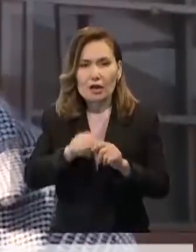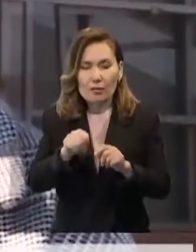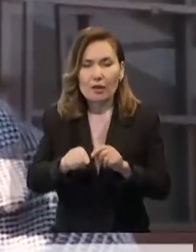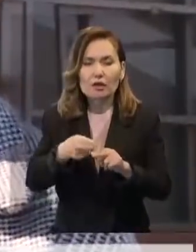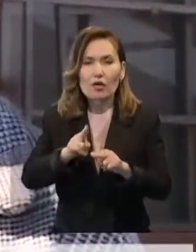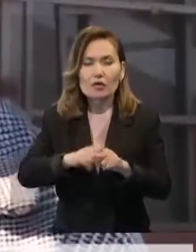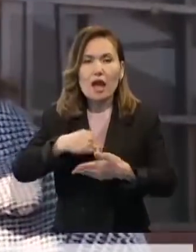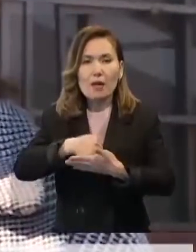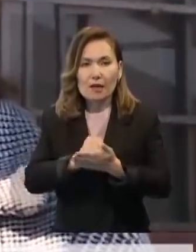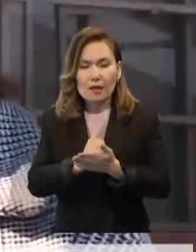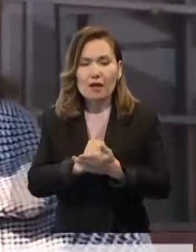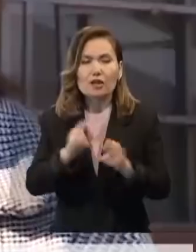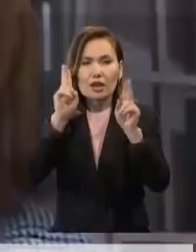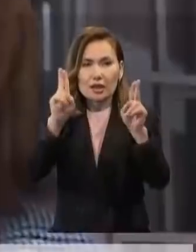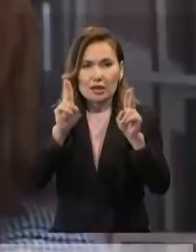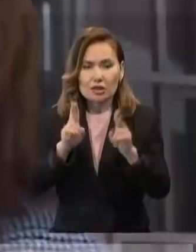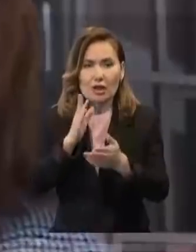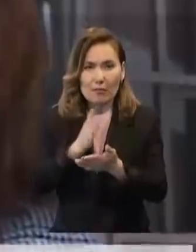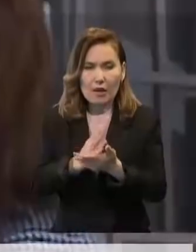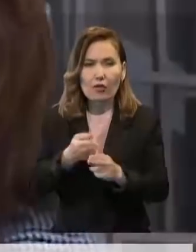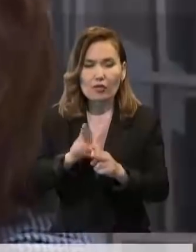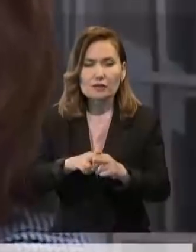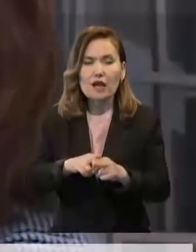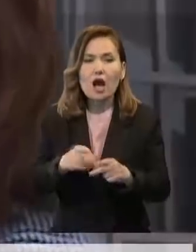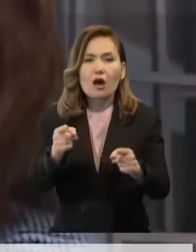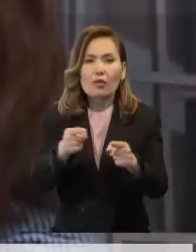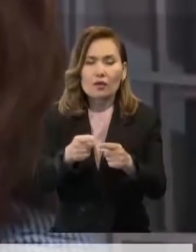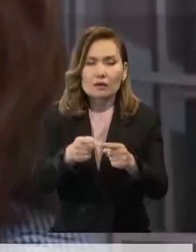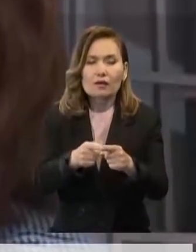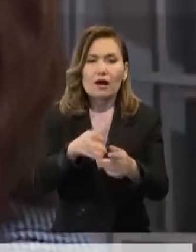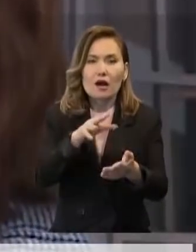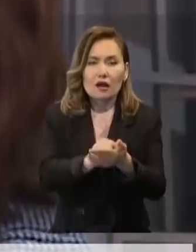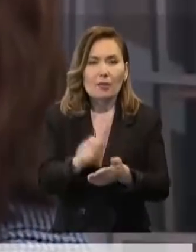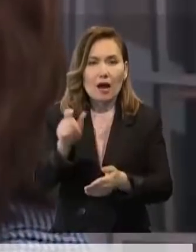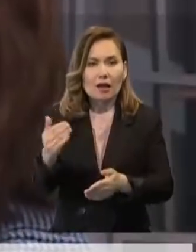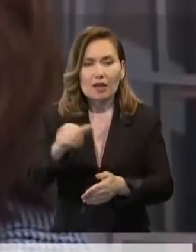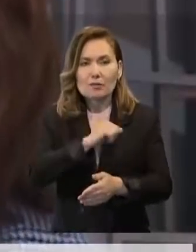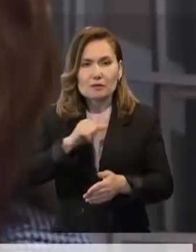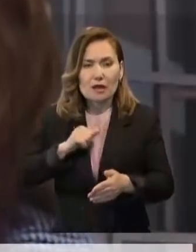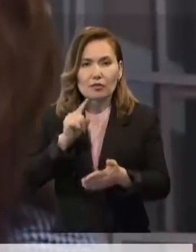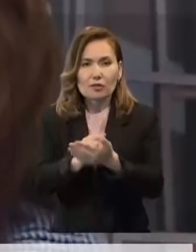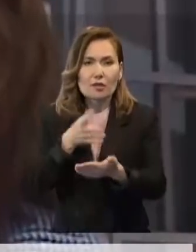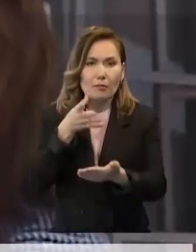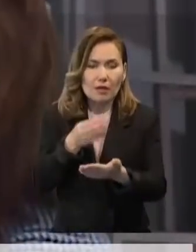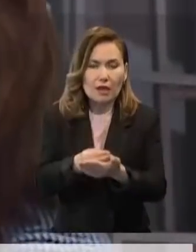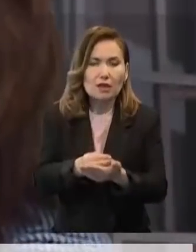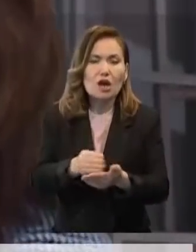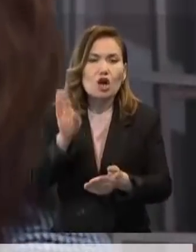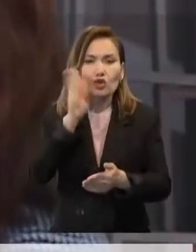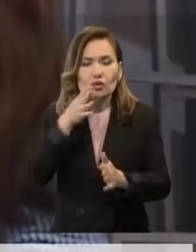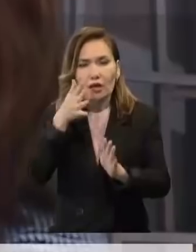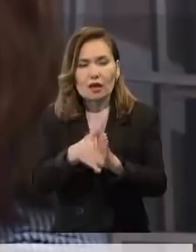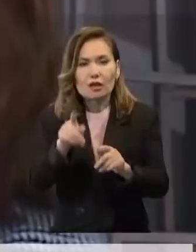көлге табиғат пайдаланушымен дайындалады. Соның есебінен төленеді. Егер де көл бекітілмеген